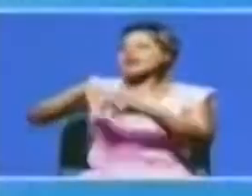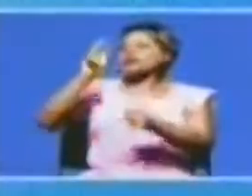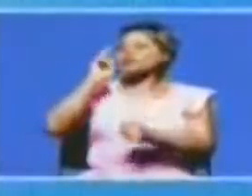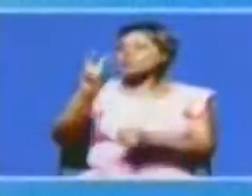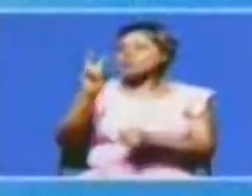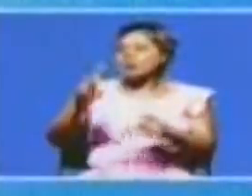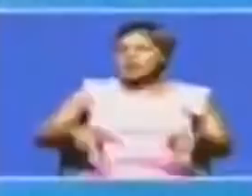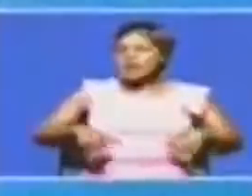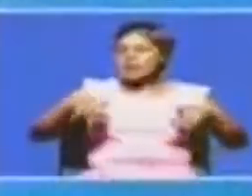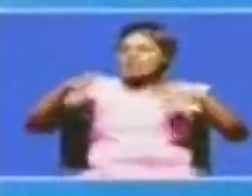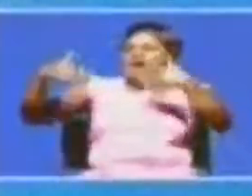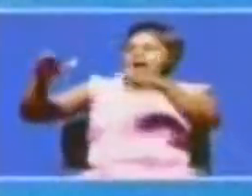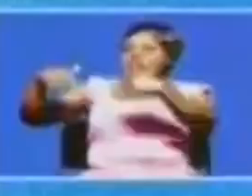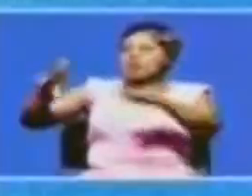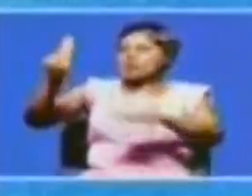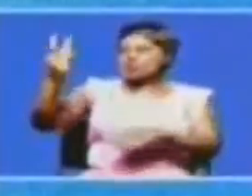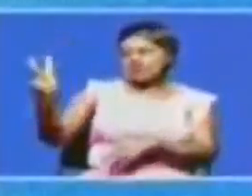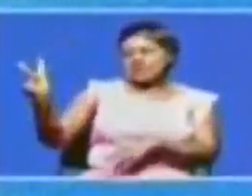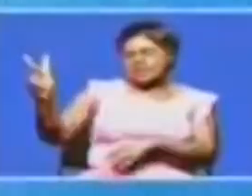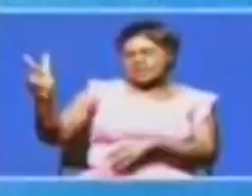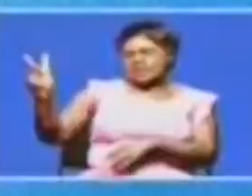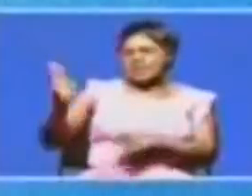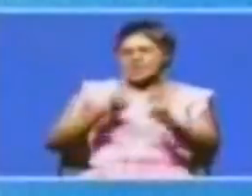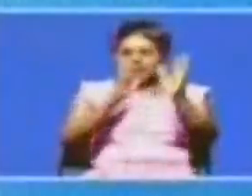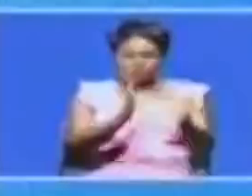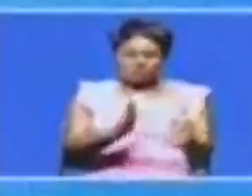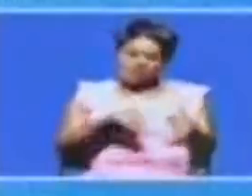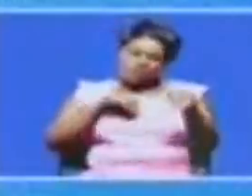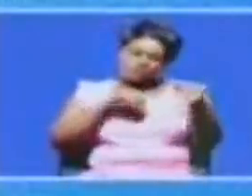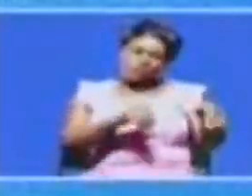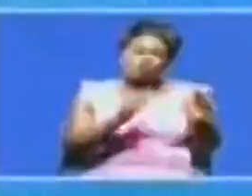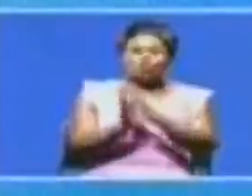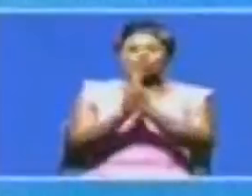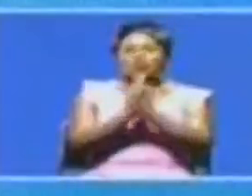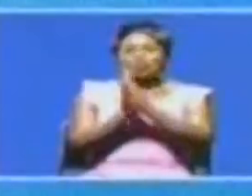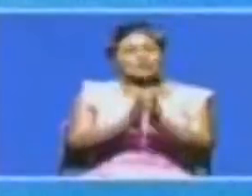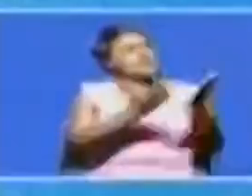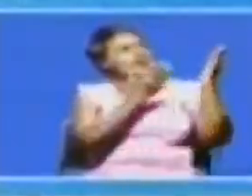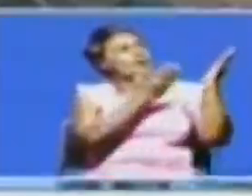wanaishi nchini Uingereza. Shadrack Miti amefuatilia kesi hiyo na hii hapa taarifa yake.